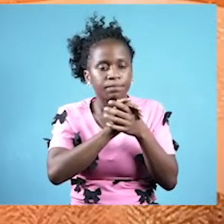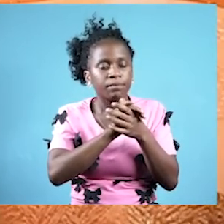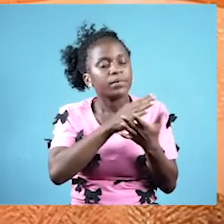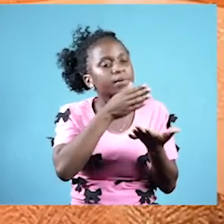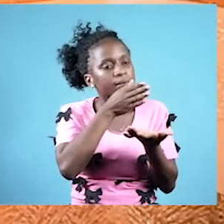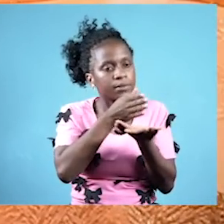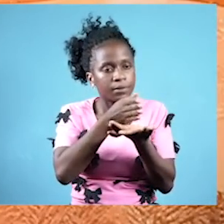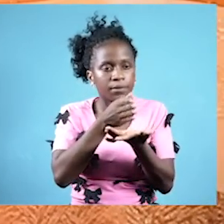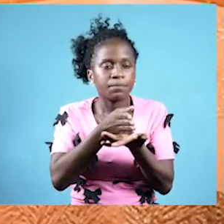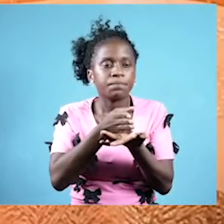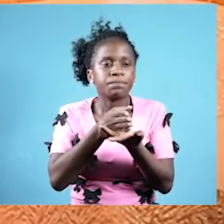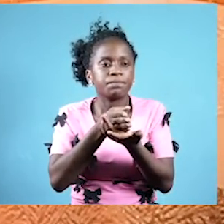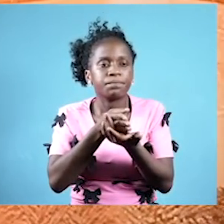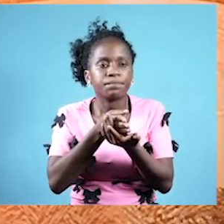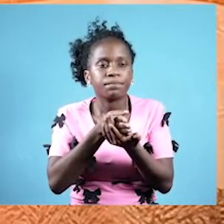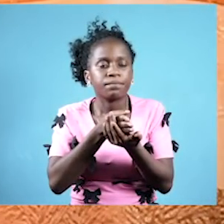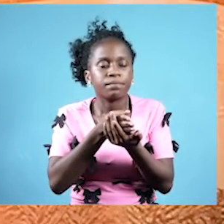Hatua ambazo amezichukua